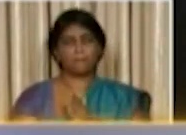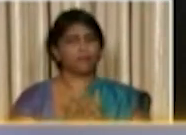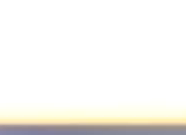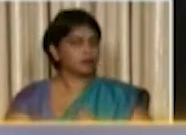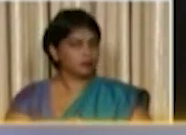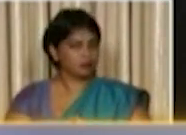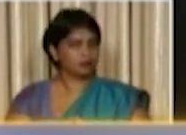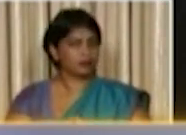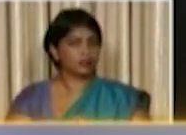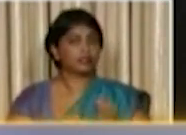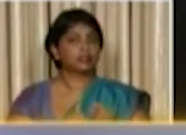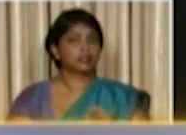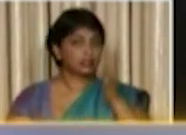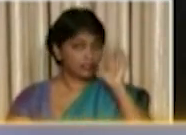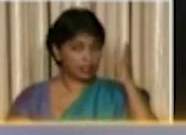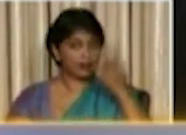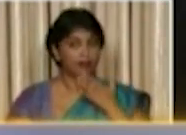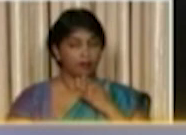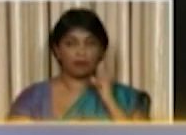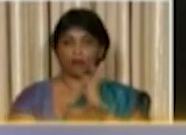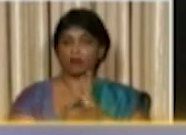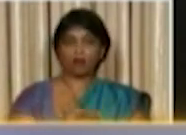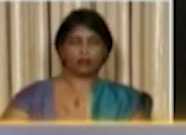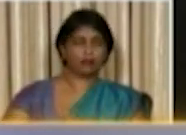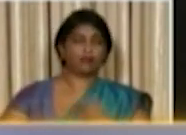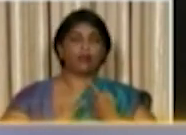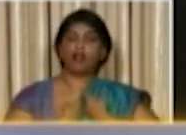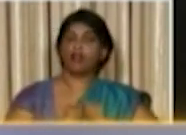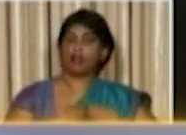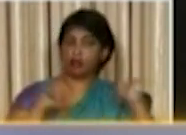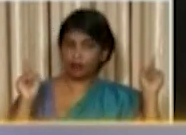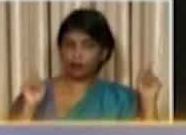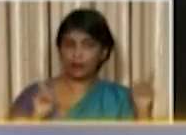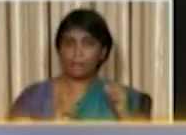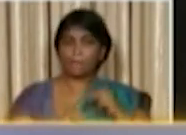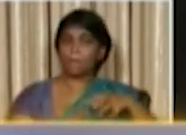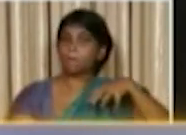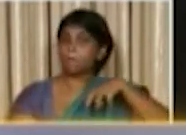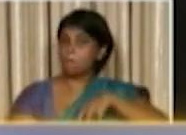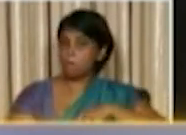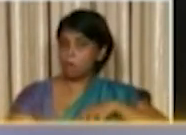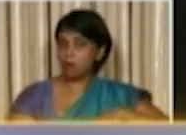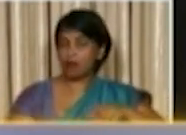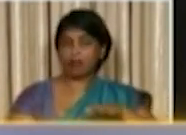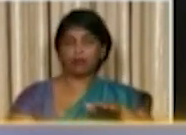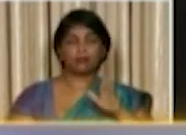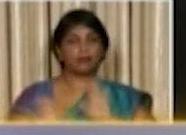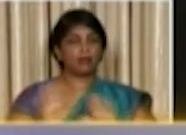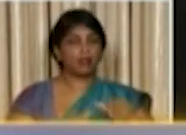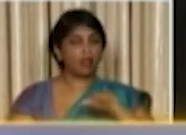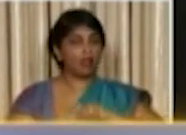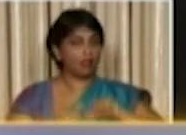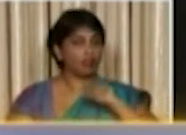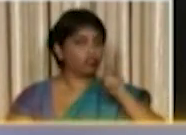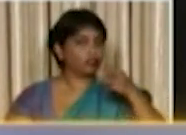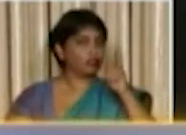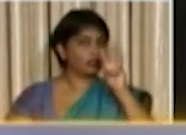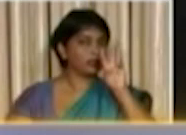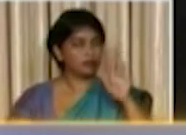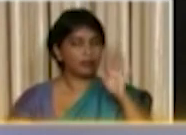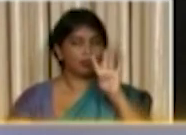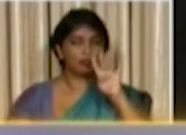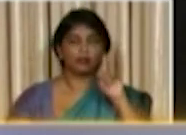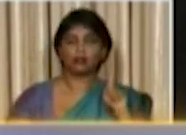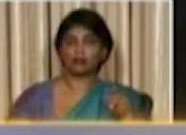ගිය මොහොතේ ජනාධිපතිවරයා ව්‍යවස්ථා වෙන්නේ නැතුව විසිරෝපු එක. මේ පළාත් පාලන ආයතන 339ක් හෝ